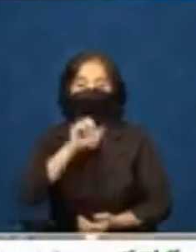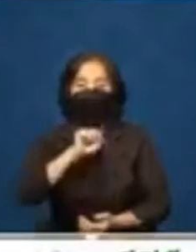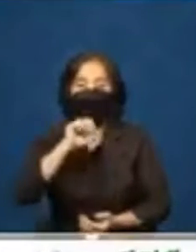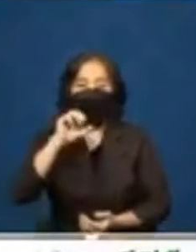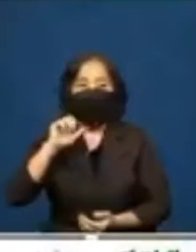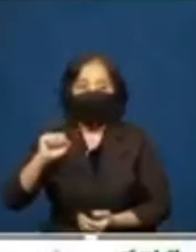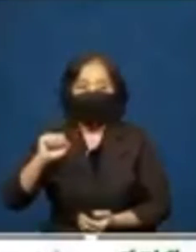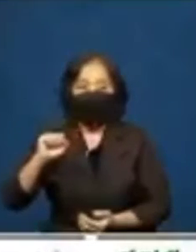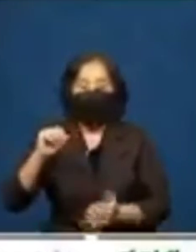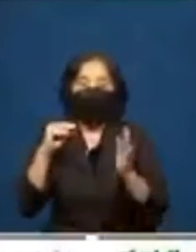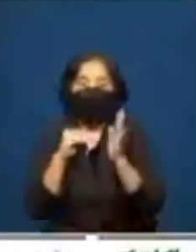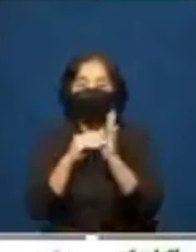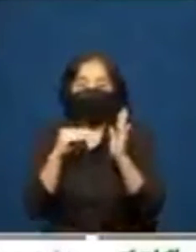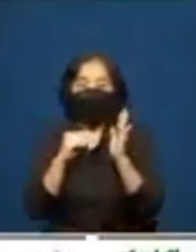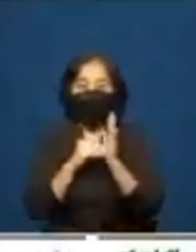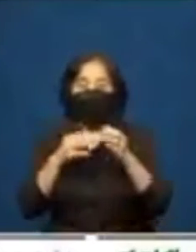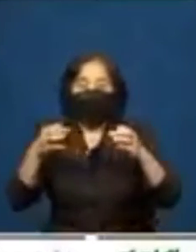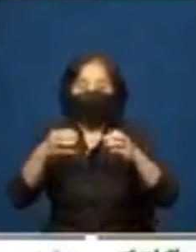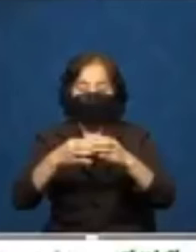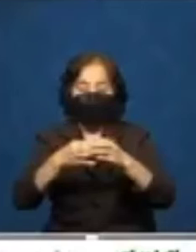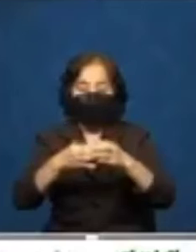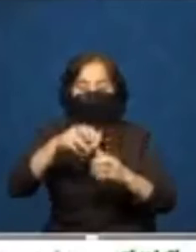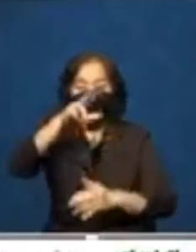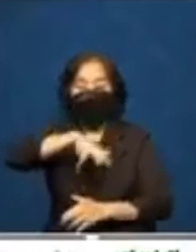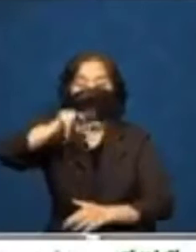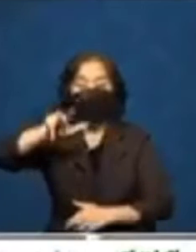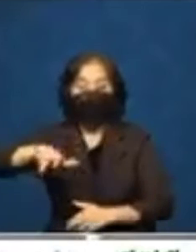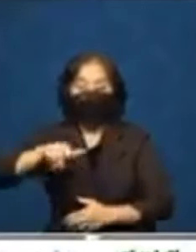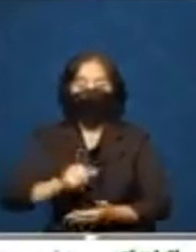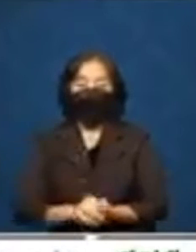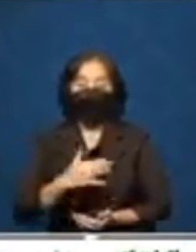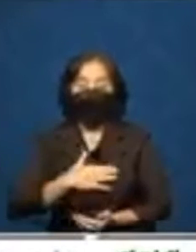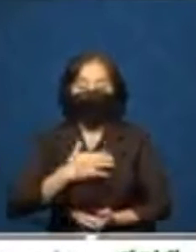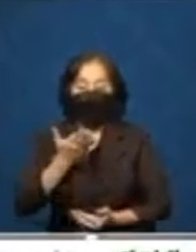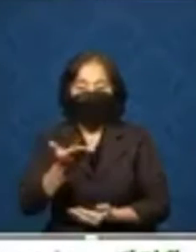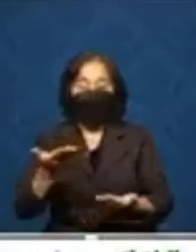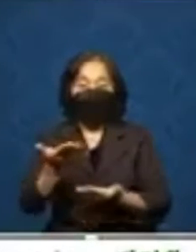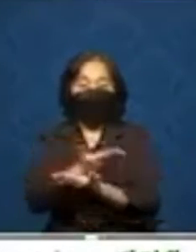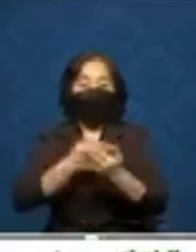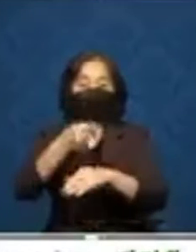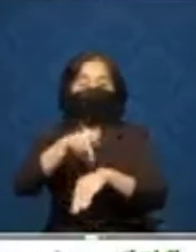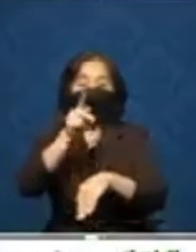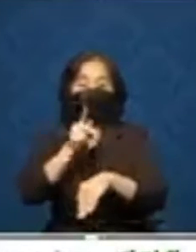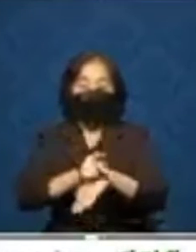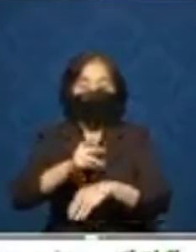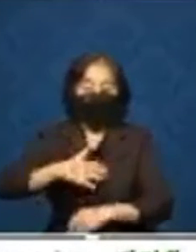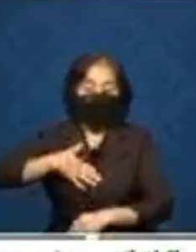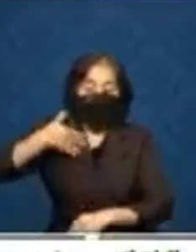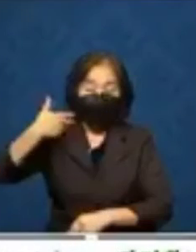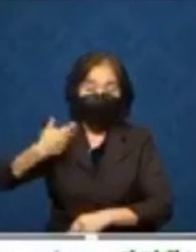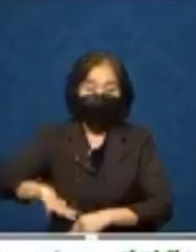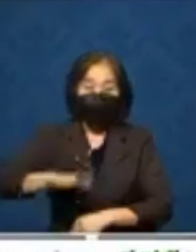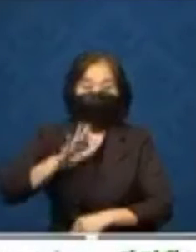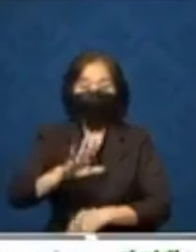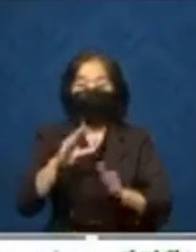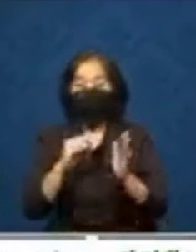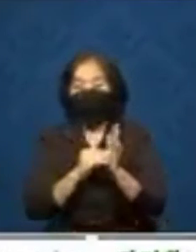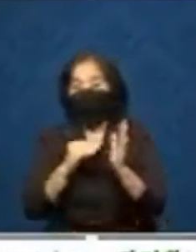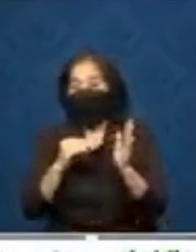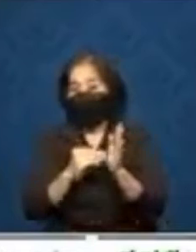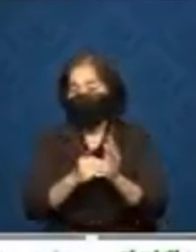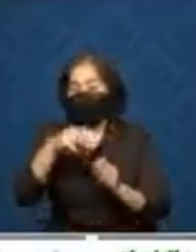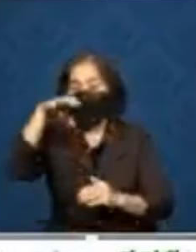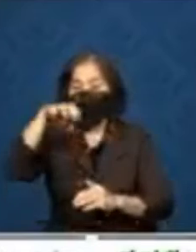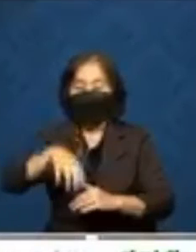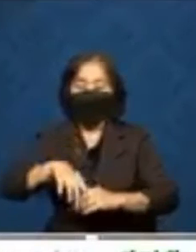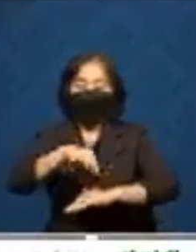ราษฎรกรุงเทพมหานครพรรคเพื่อไทยขอหารือท่านประธานนะคะในความเดือดร้อนของพี่น้องประชาชนไปถึงสำนักการโยธา